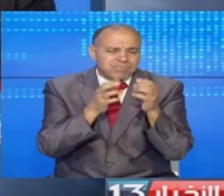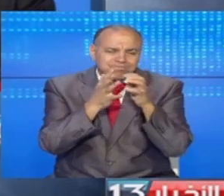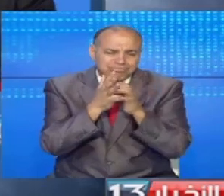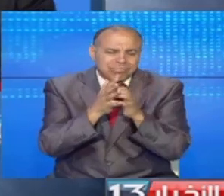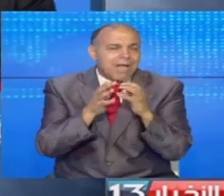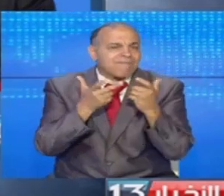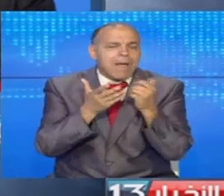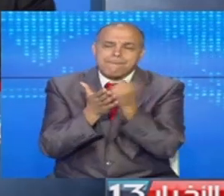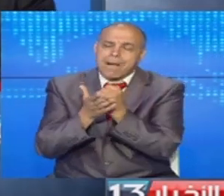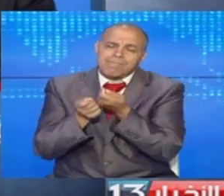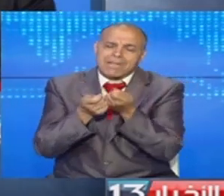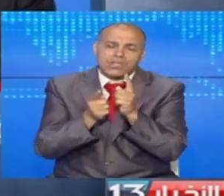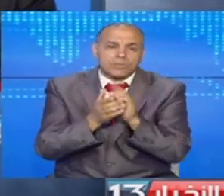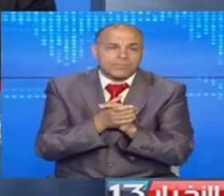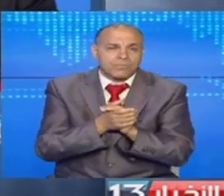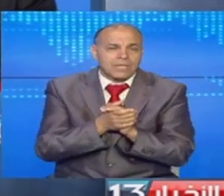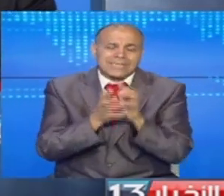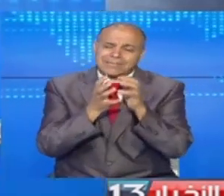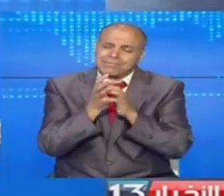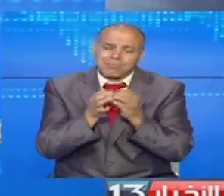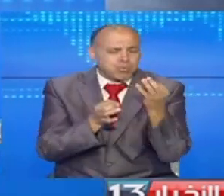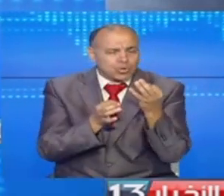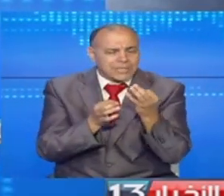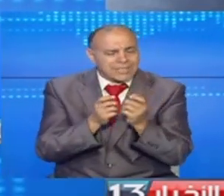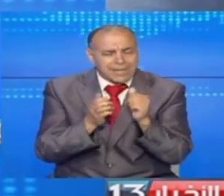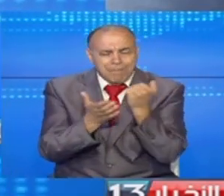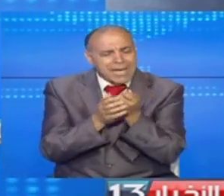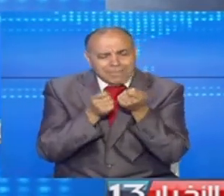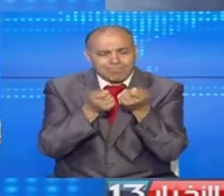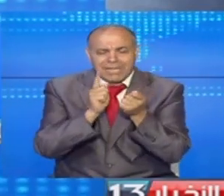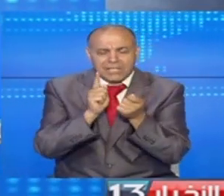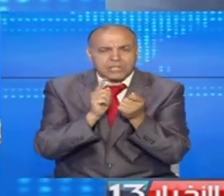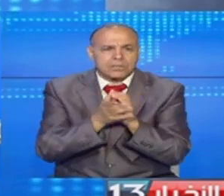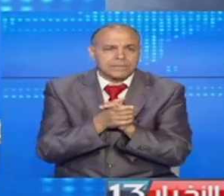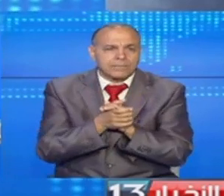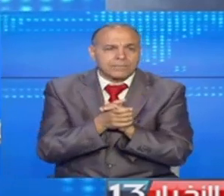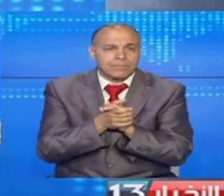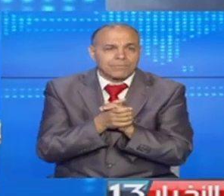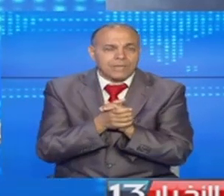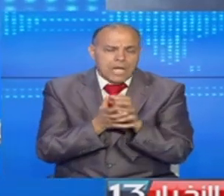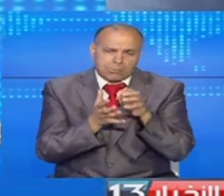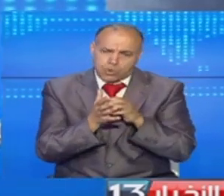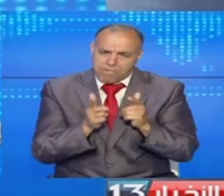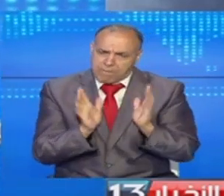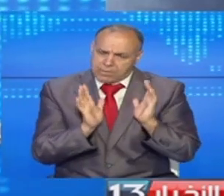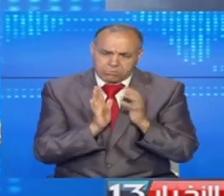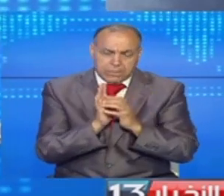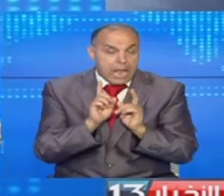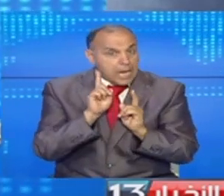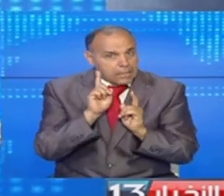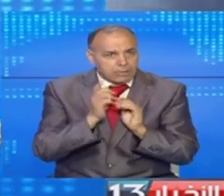مستوى البنوك؟ هو الشح نسبي وتريقلت الأمور، ما فماش شح اليوم،